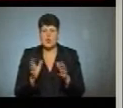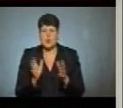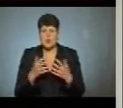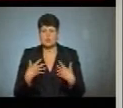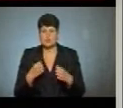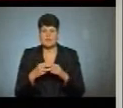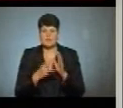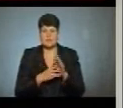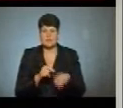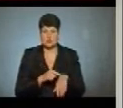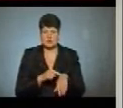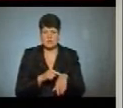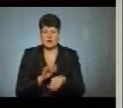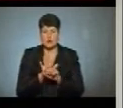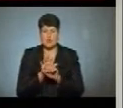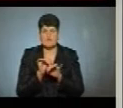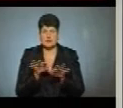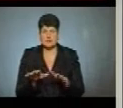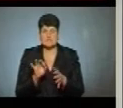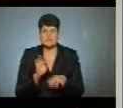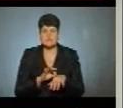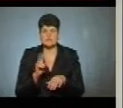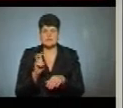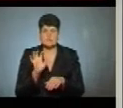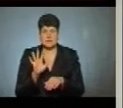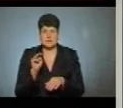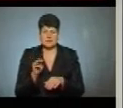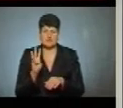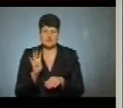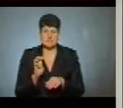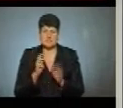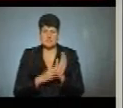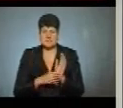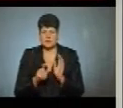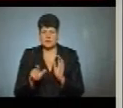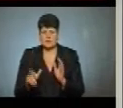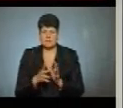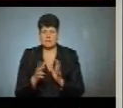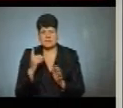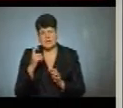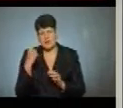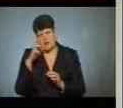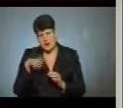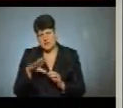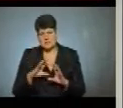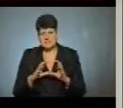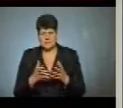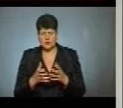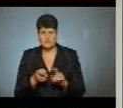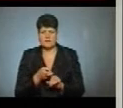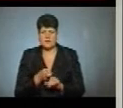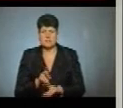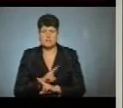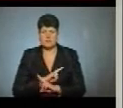на 18 годину на коронавірус захворіли 205 470 людей в понад 100 країнах світу. Від інфекції